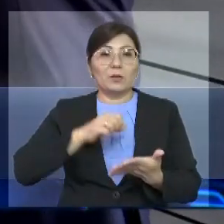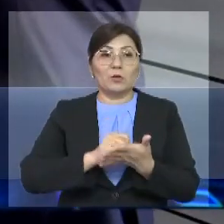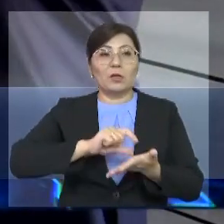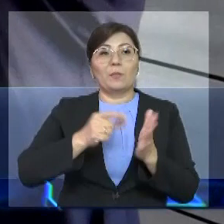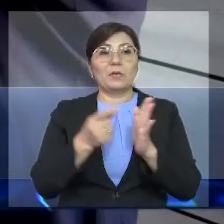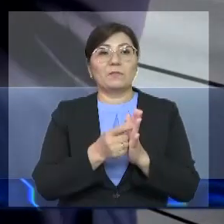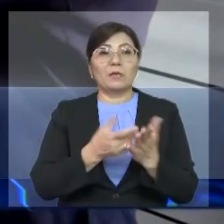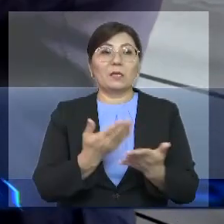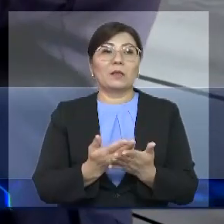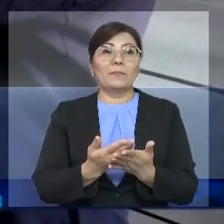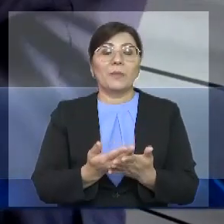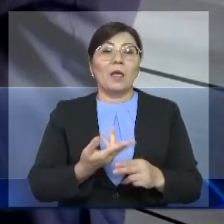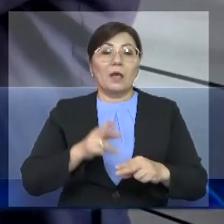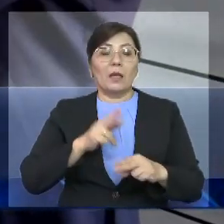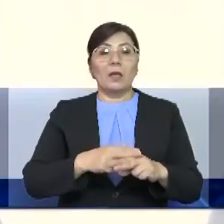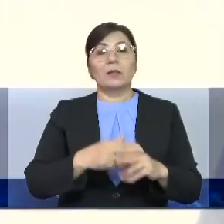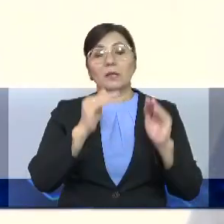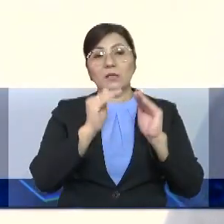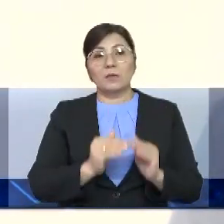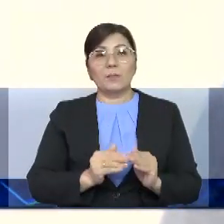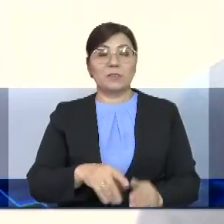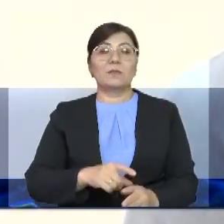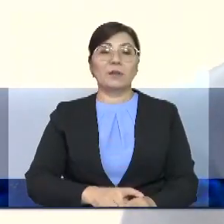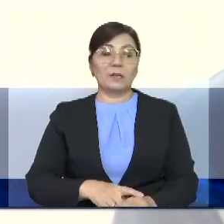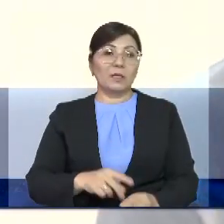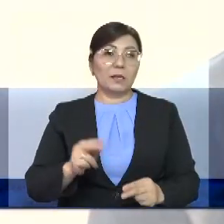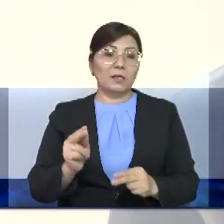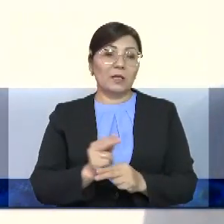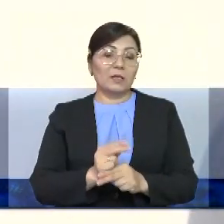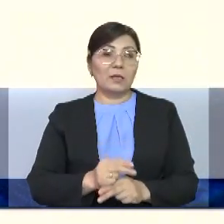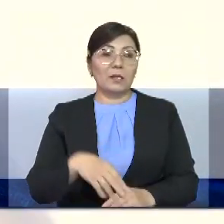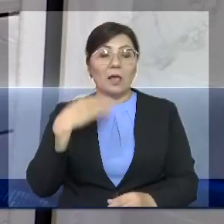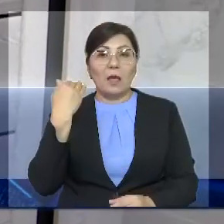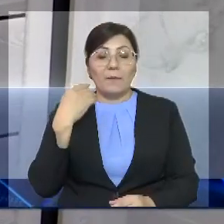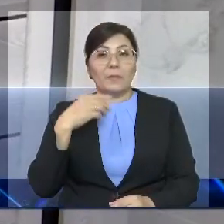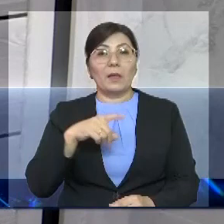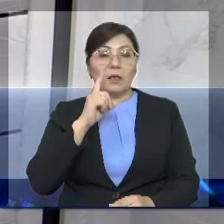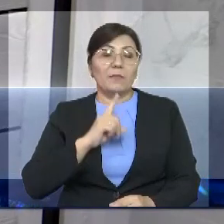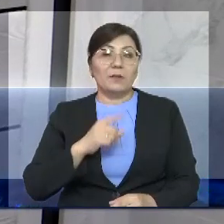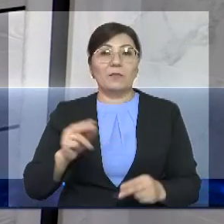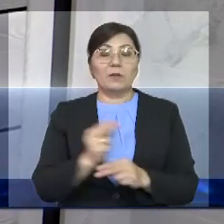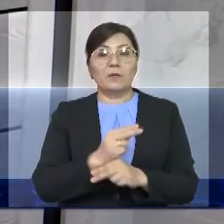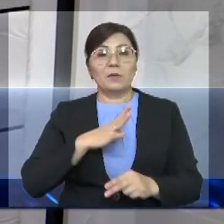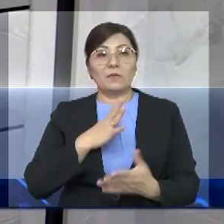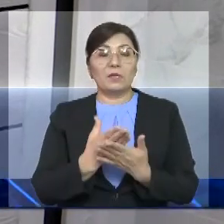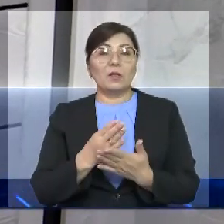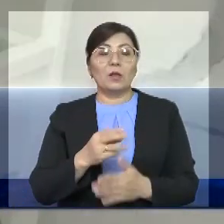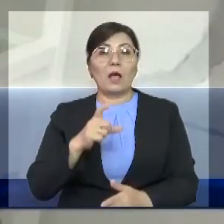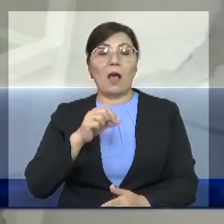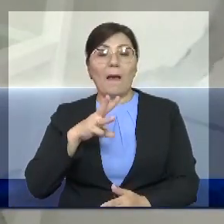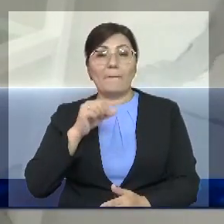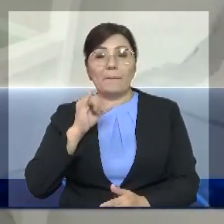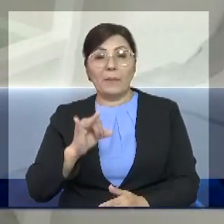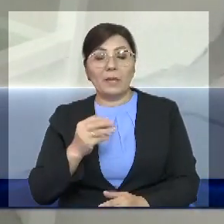главного врача районной больницы, это снижало эффективность лечения пациентов. Однако, благодаря местному предпринимателю Хамиту Утиула,